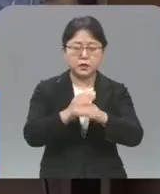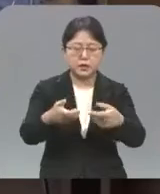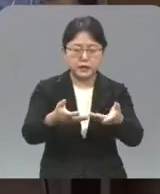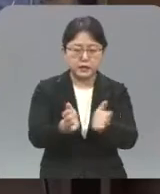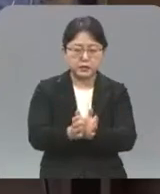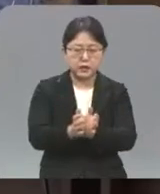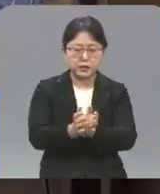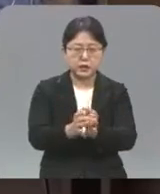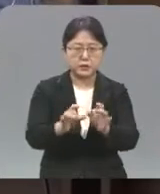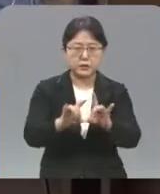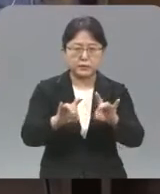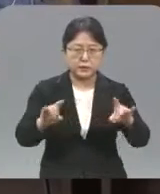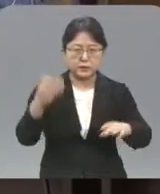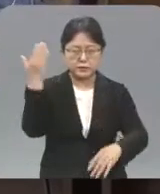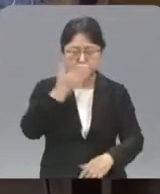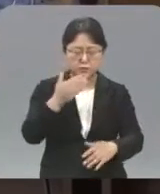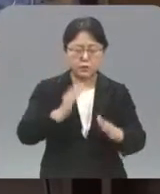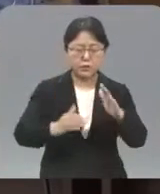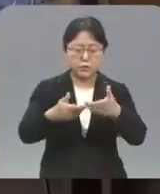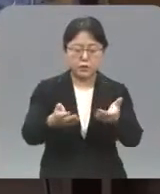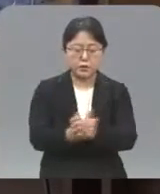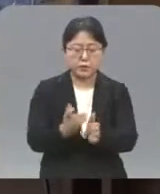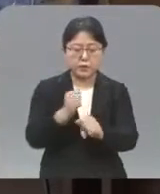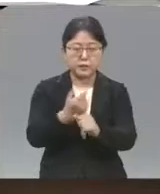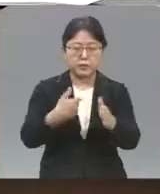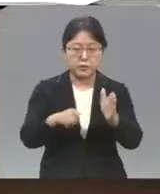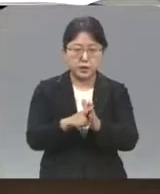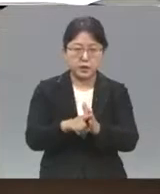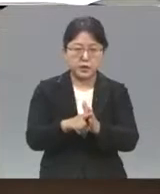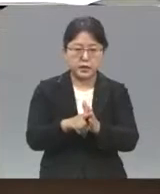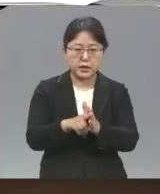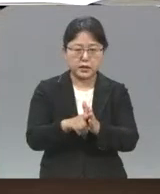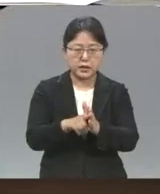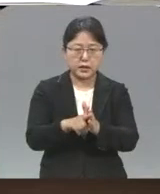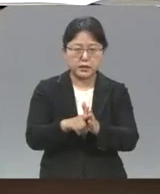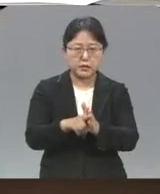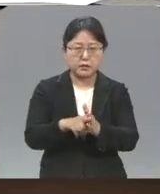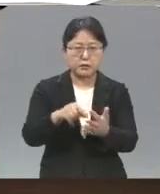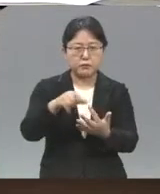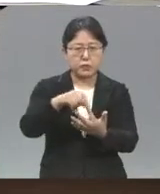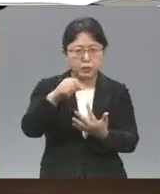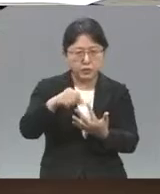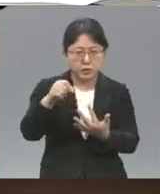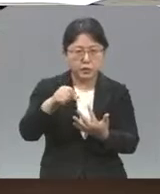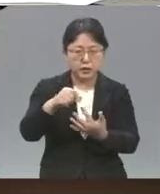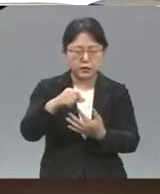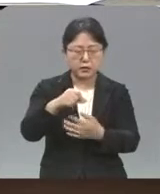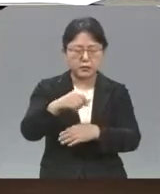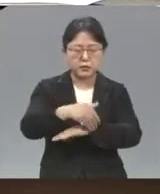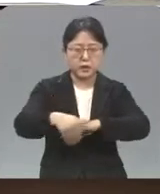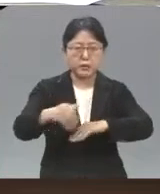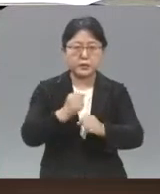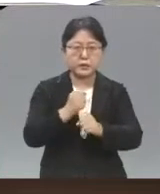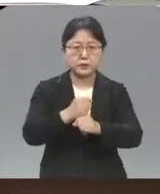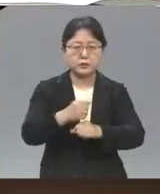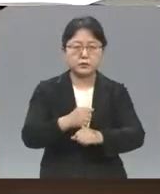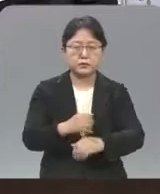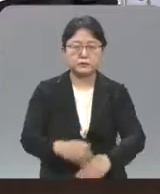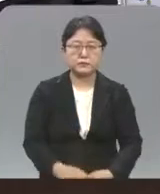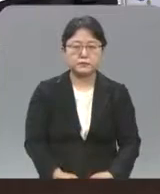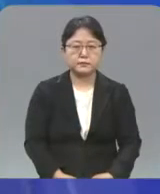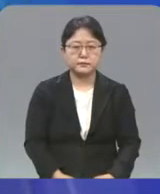기관 단체별로 청렴 공동체 조성을 위한 자체 이행과제를 선정해 추진해 나가기로 뜻을 모았습니다.